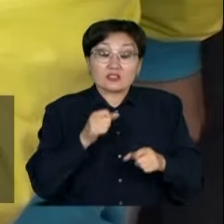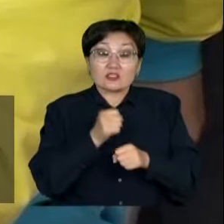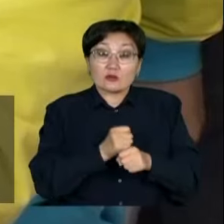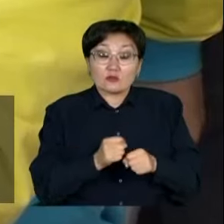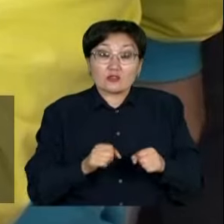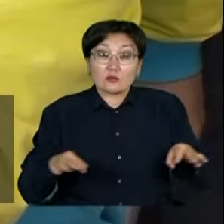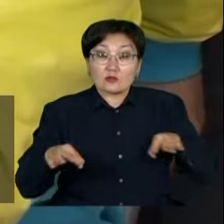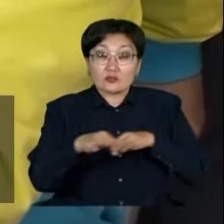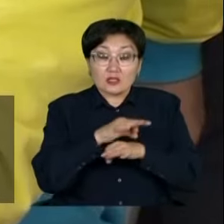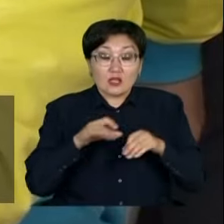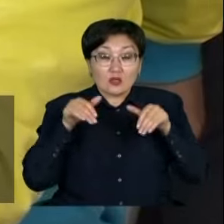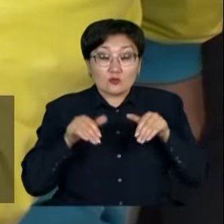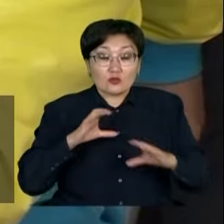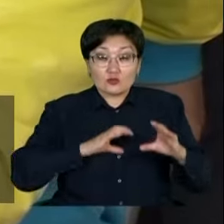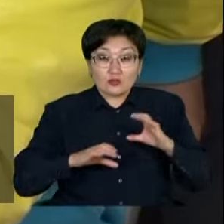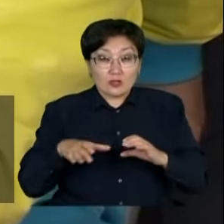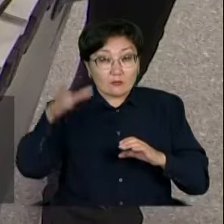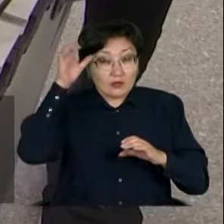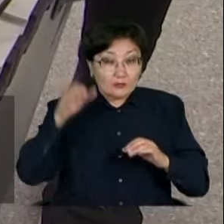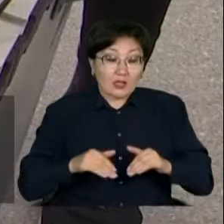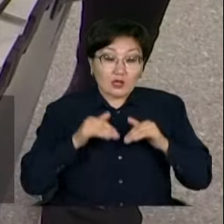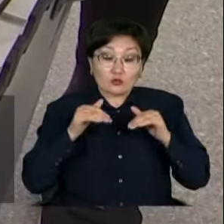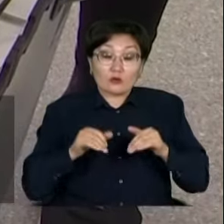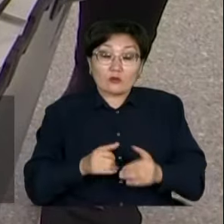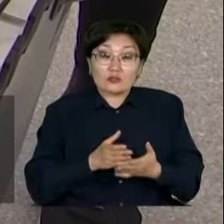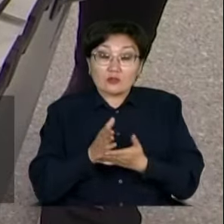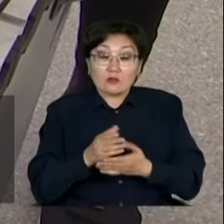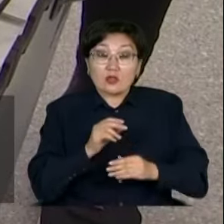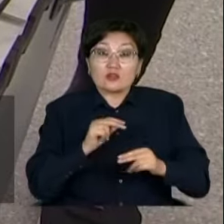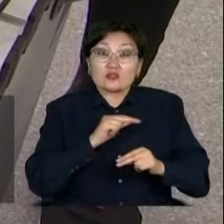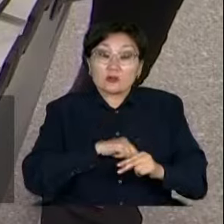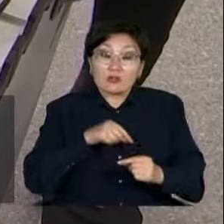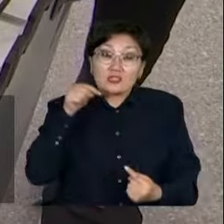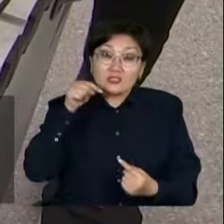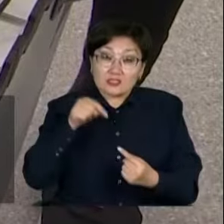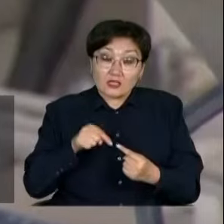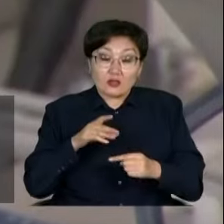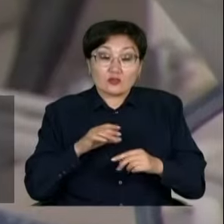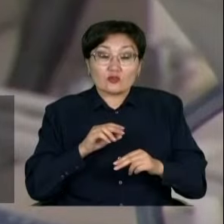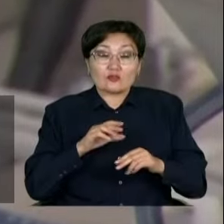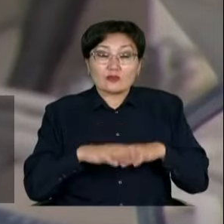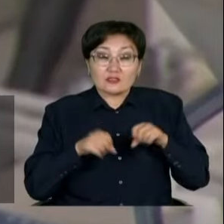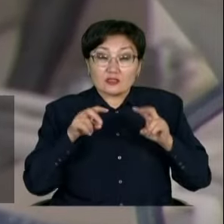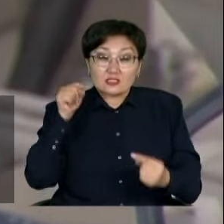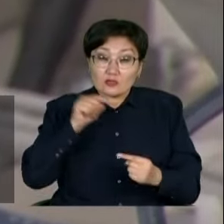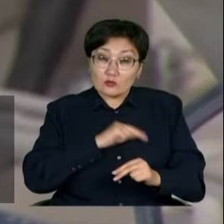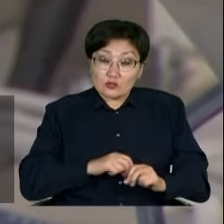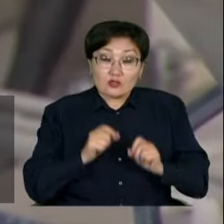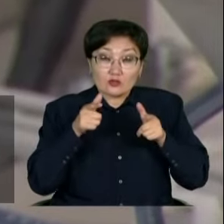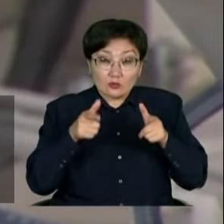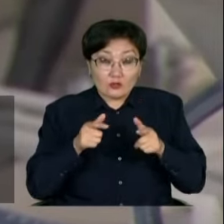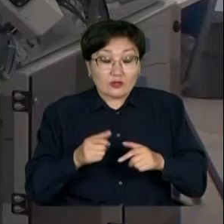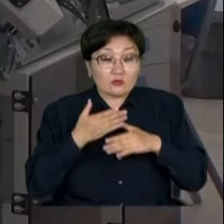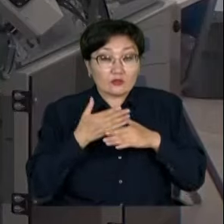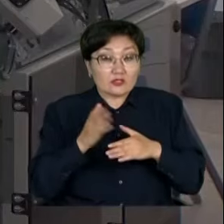колледж студенттерінің білімін арттыруға бағытталған. Мамандық бойынша жұмысқа тұруға да басымдық беріледі. Жаңа жүйені үкімет отырысында еліміздің бас